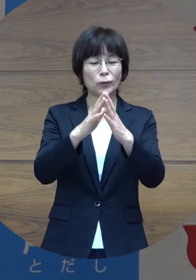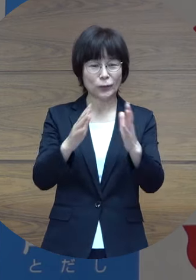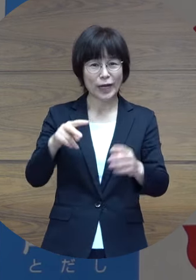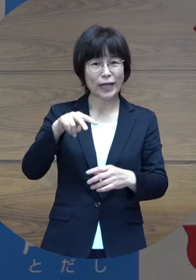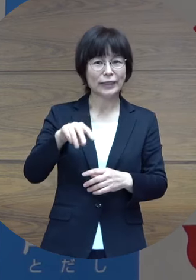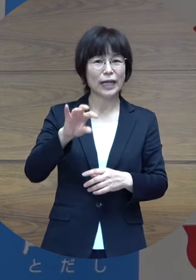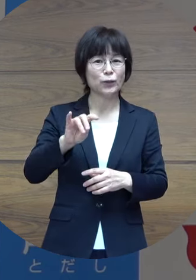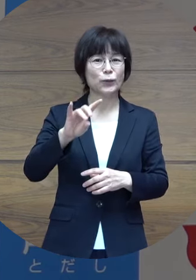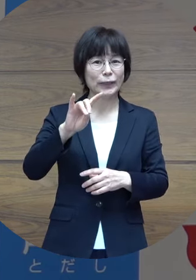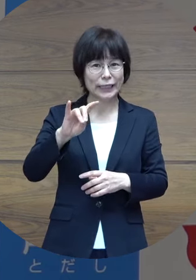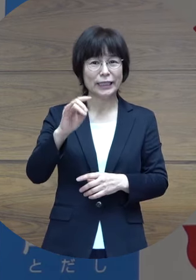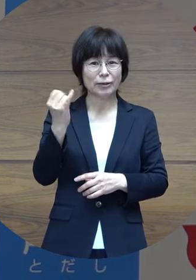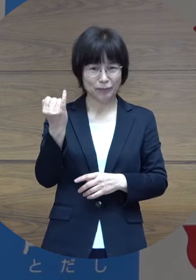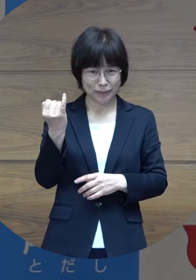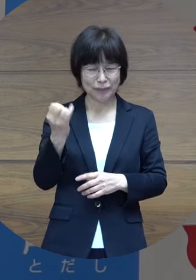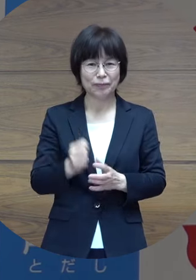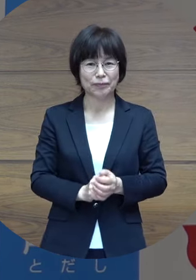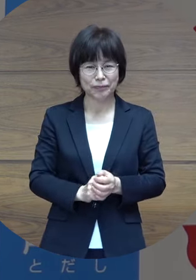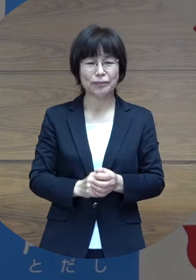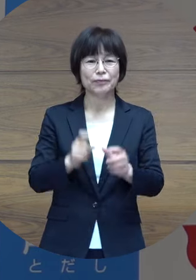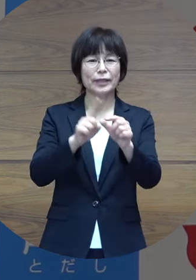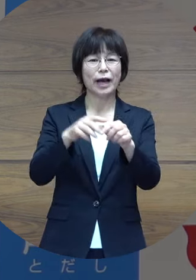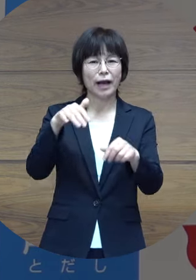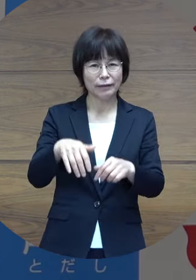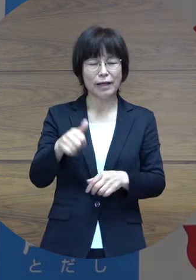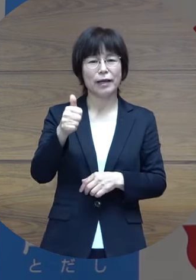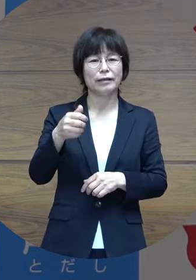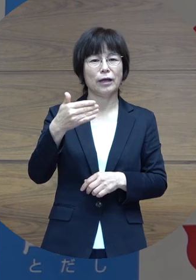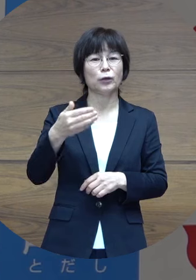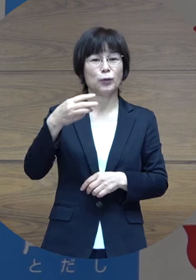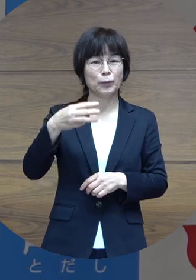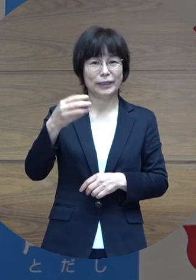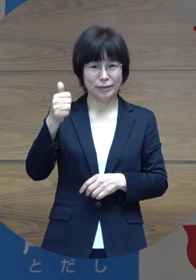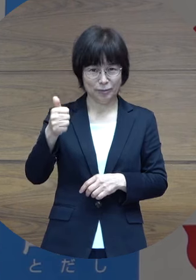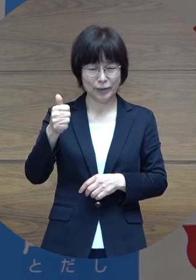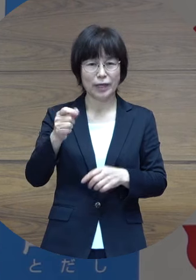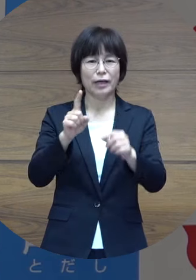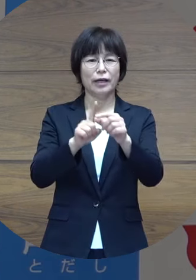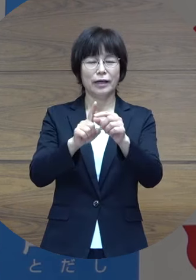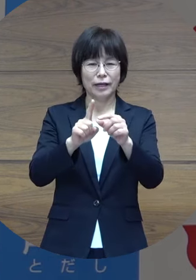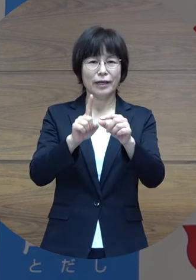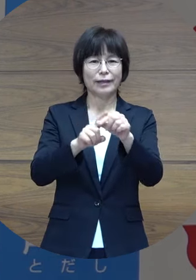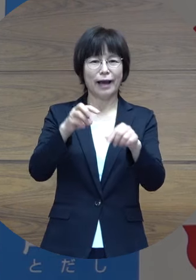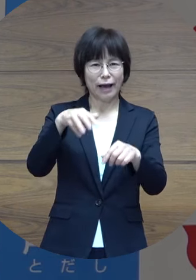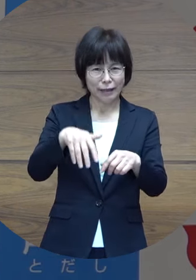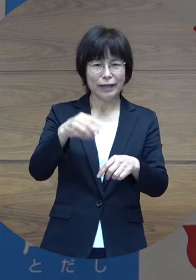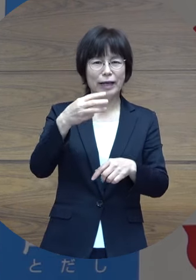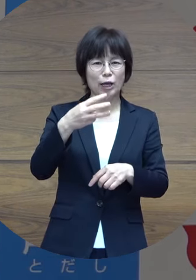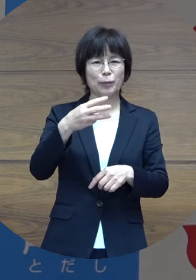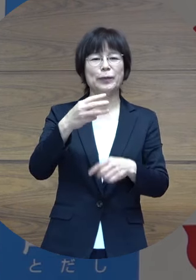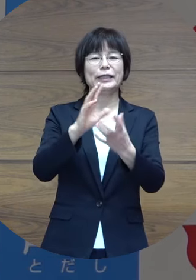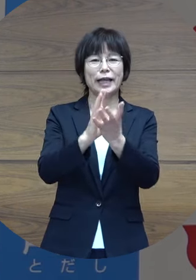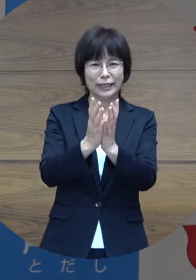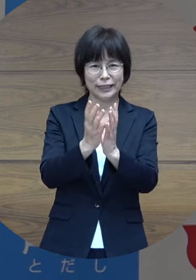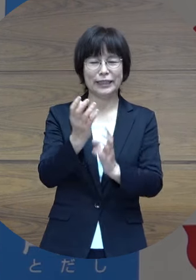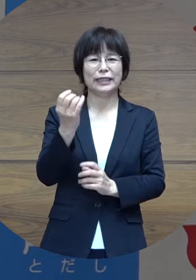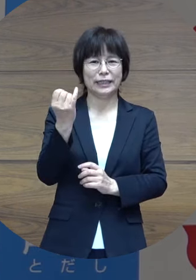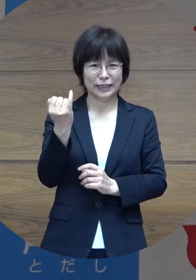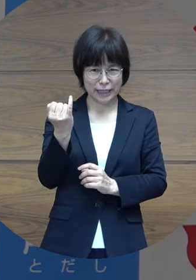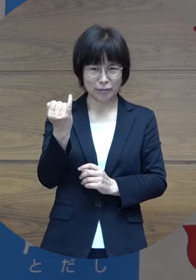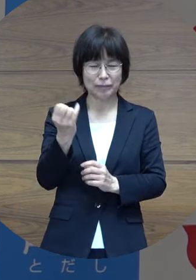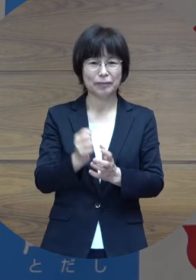ちゃん、中根たくみちゃん、中根美咲ちゃん、山